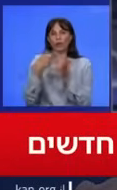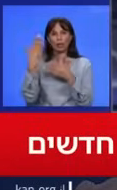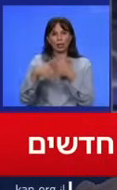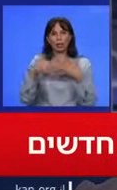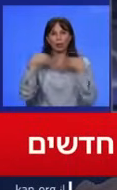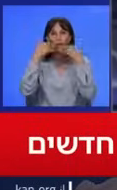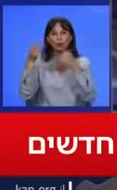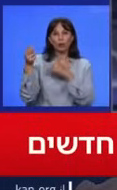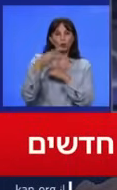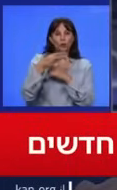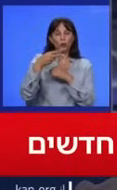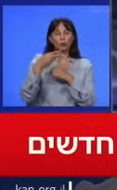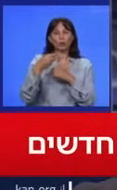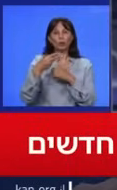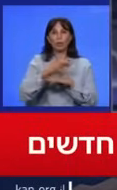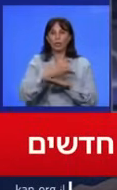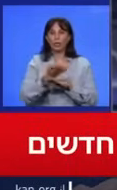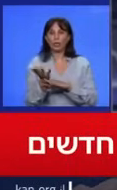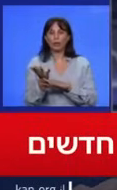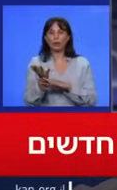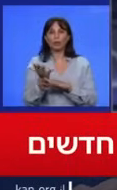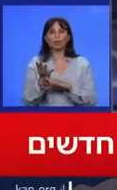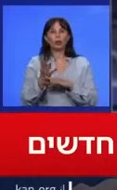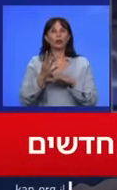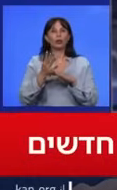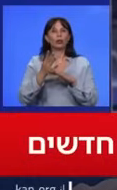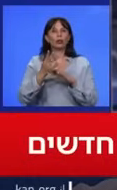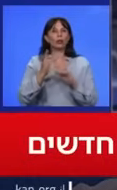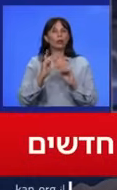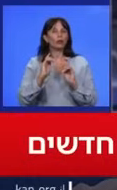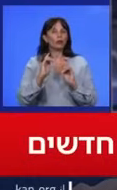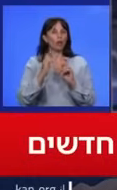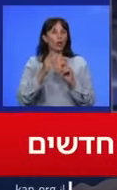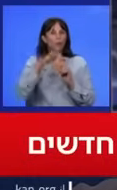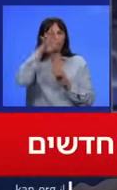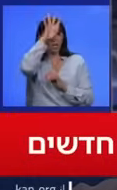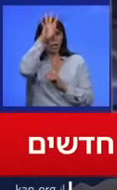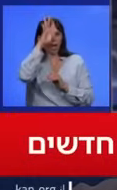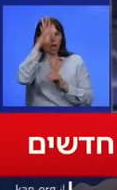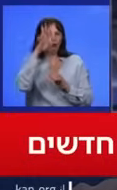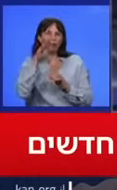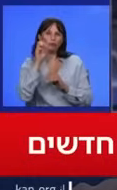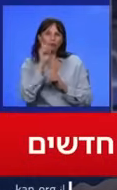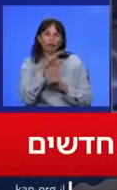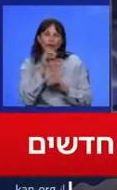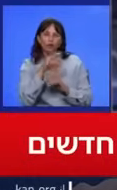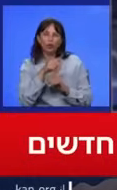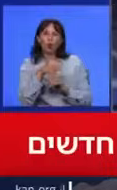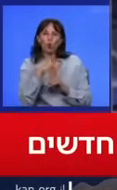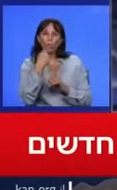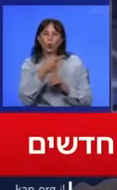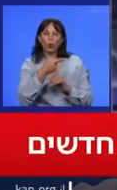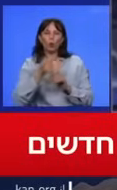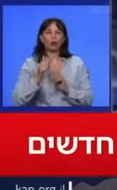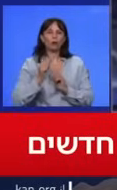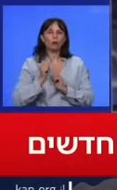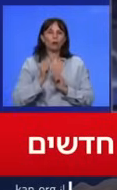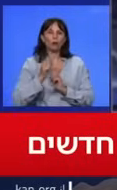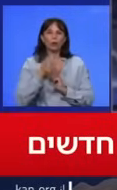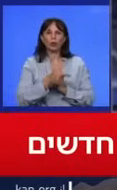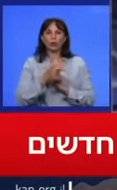למשל, נחשפנו לרשת ריגול לטובת איראן. שם פורסמו השמות, המעשים, בניגוד לאירוע המוזר